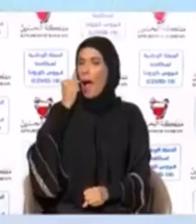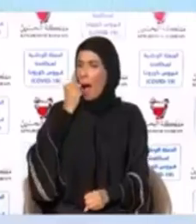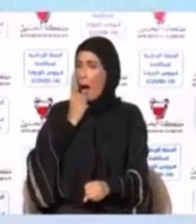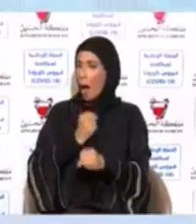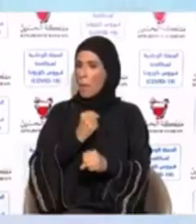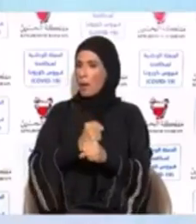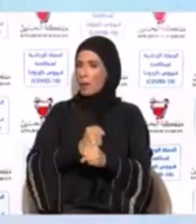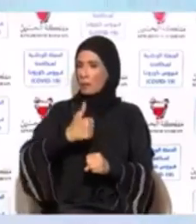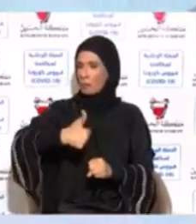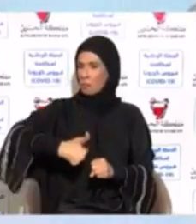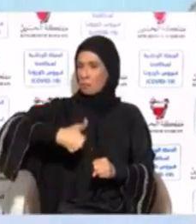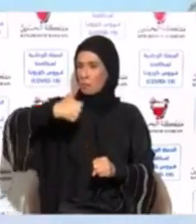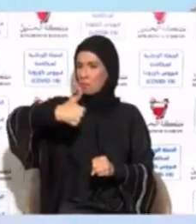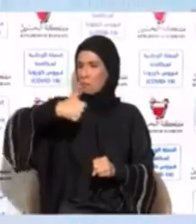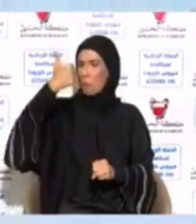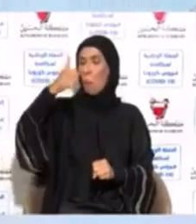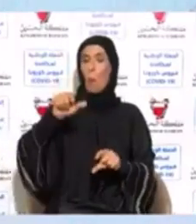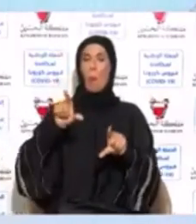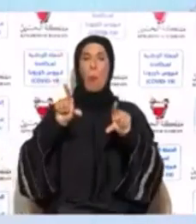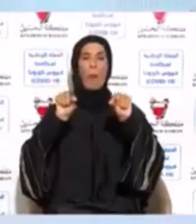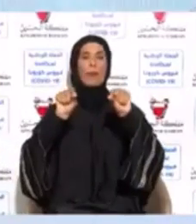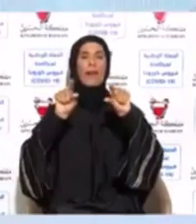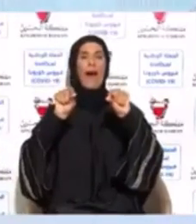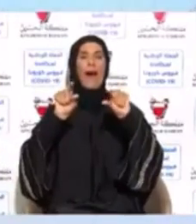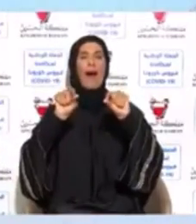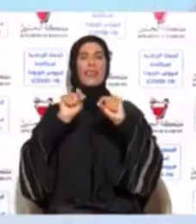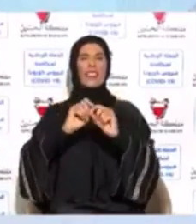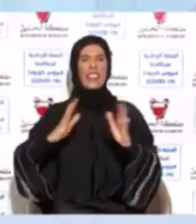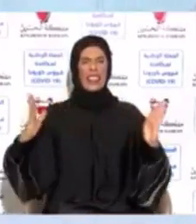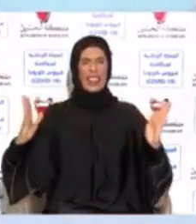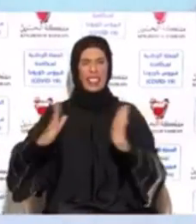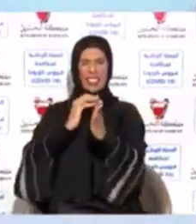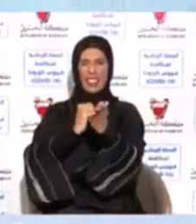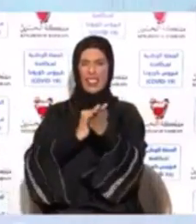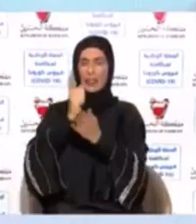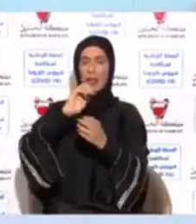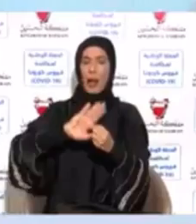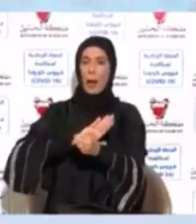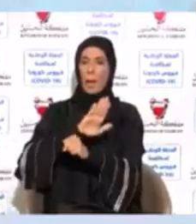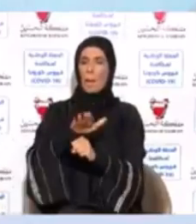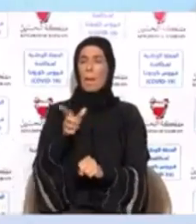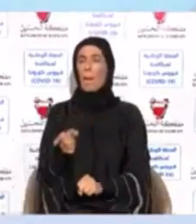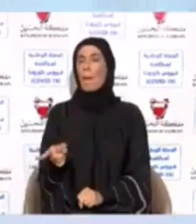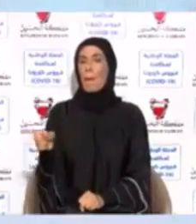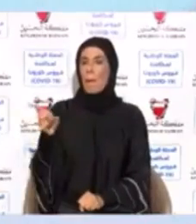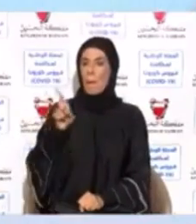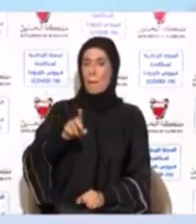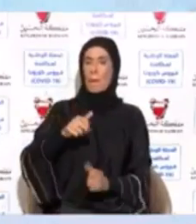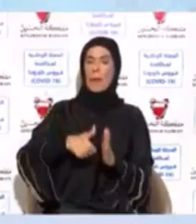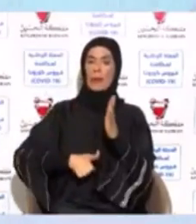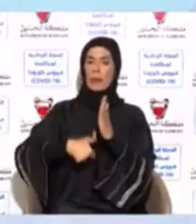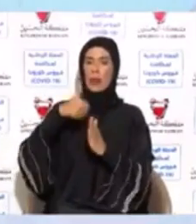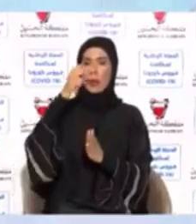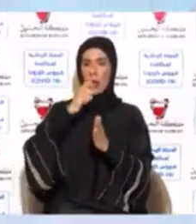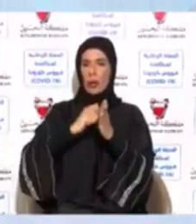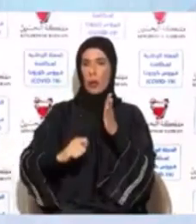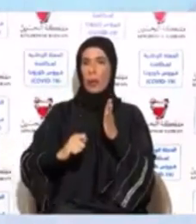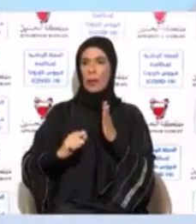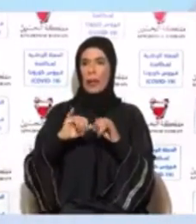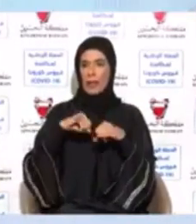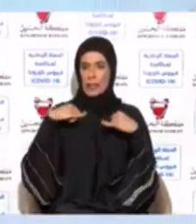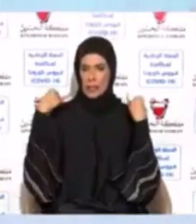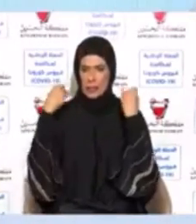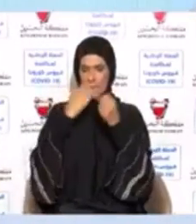موثقة للإنسانية للتصدي لهذه الجائحة بعد إن شاء الله ما يتم نجاحها واعتماده من قبل